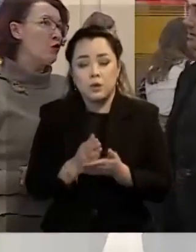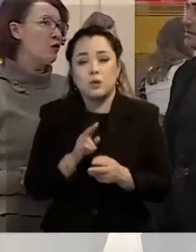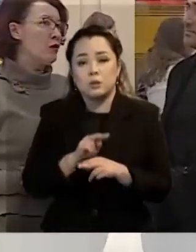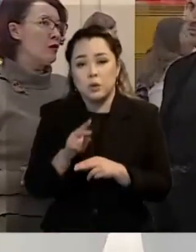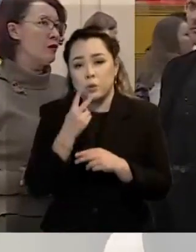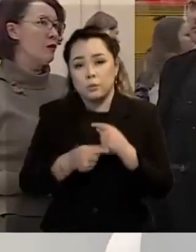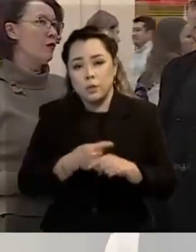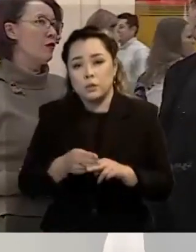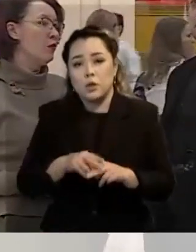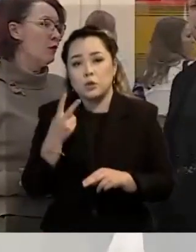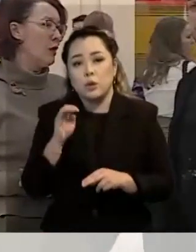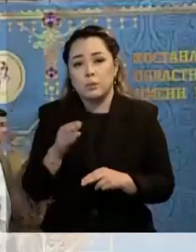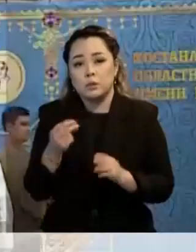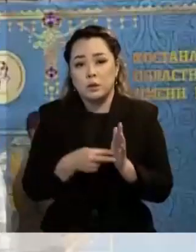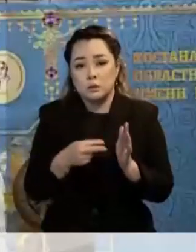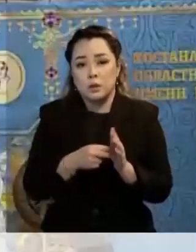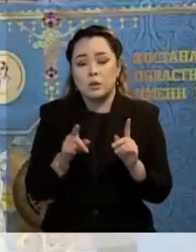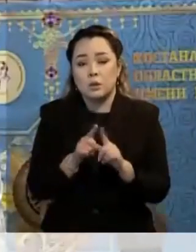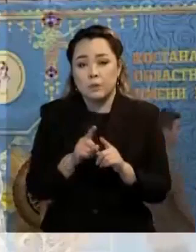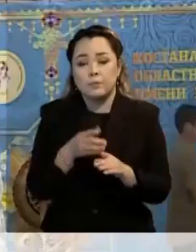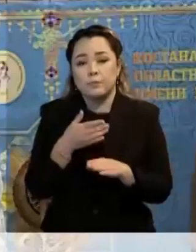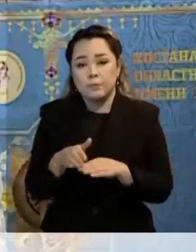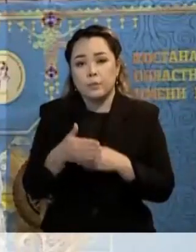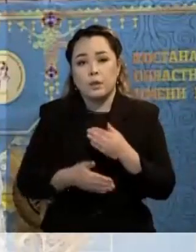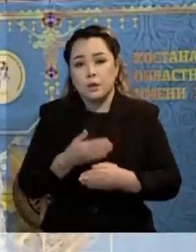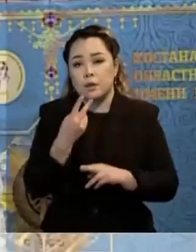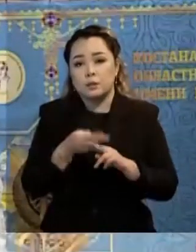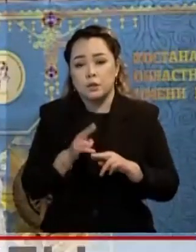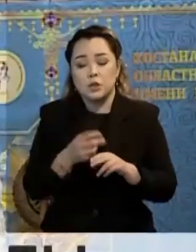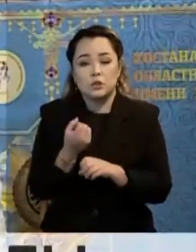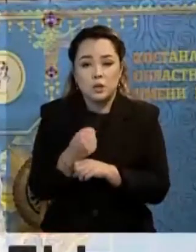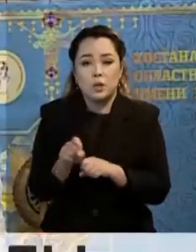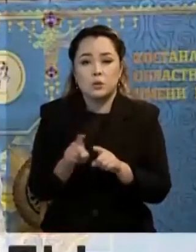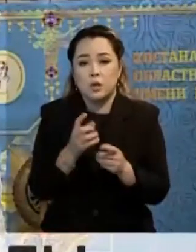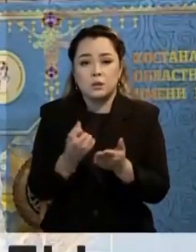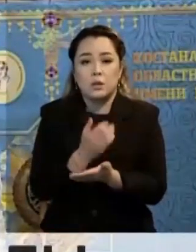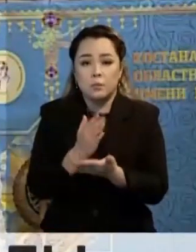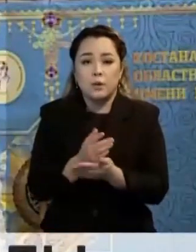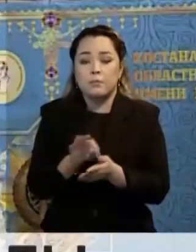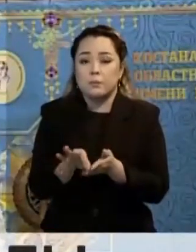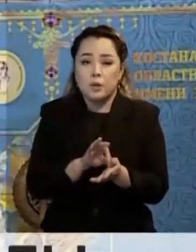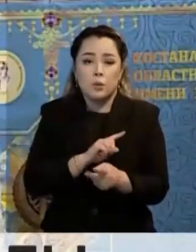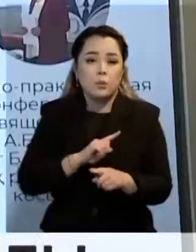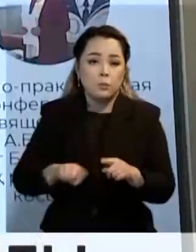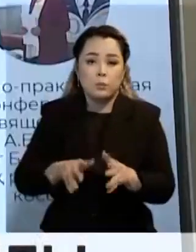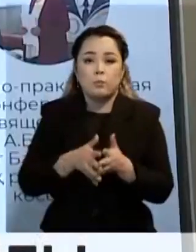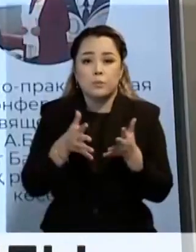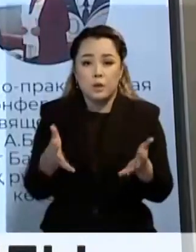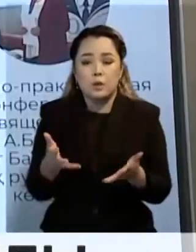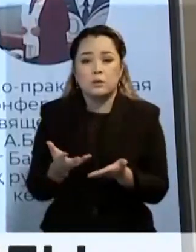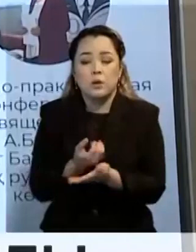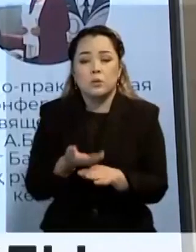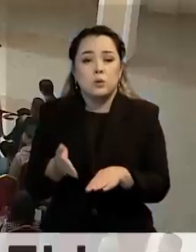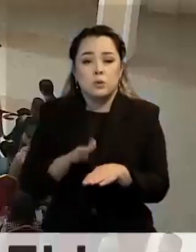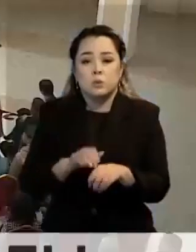көрсеттік. 200 мың теңге ол да бір ақша. Қадамдап, сонда ғана жеңіске жетеді. Бірден көп нагрузка алуға болмайды деп, соған үйрету керек